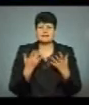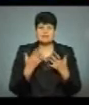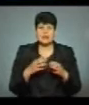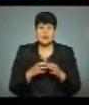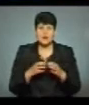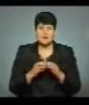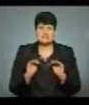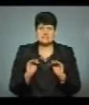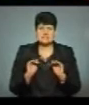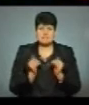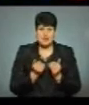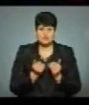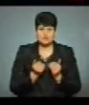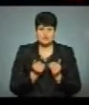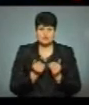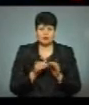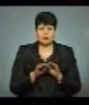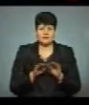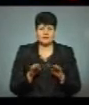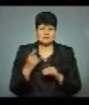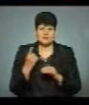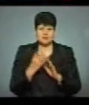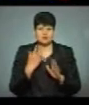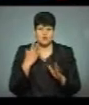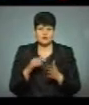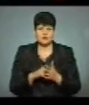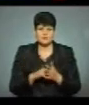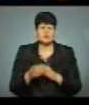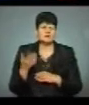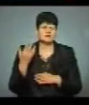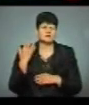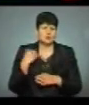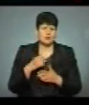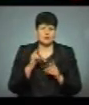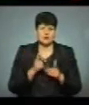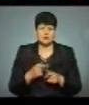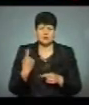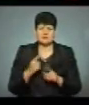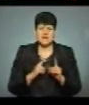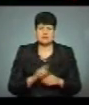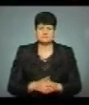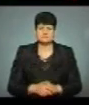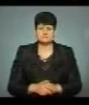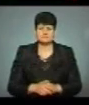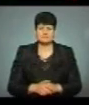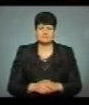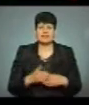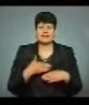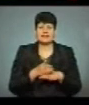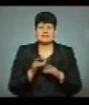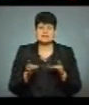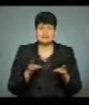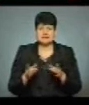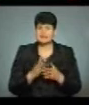громад зменшилося порівняно з тим першочерговим документом, який ще колись погоджувала обласна рада? Децентралізація відбувається не